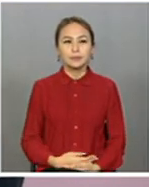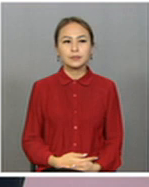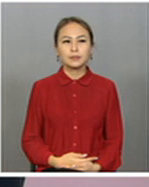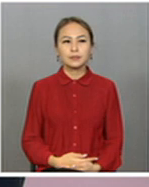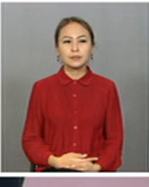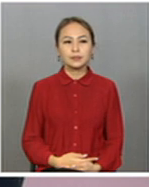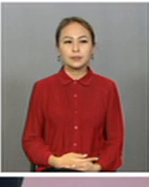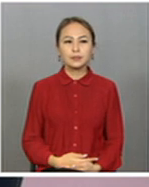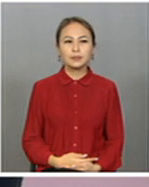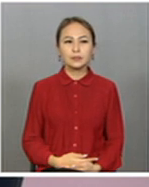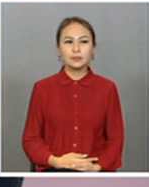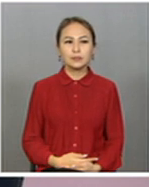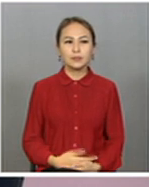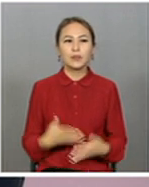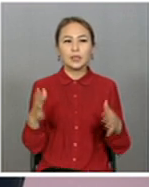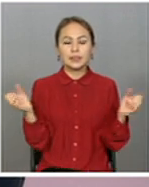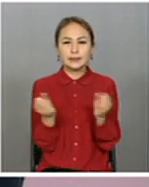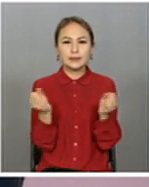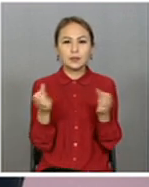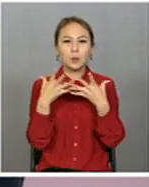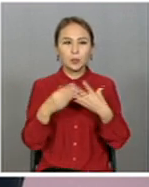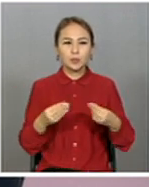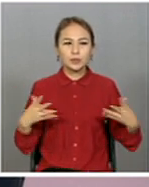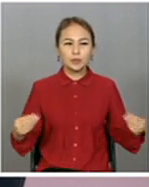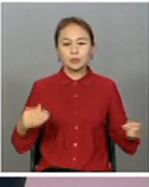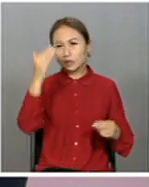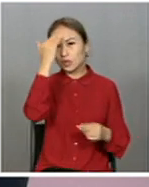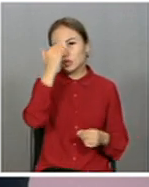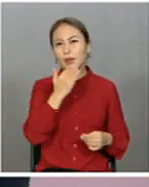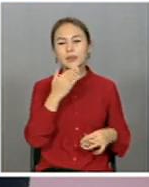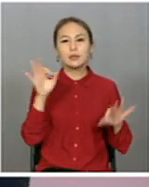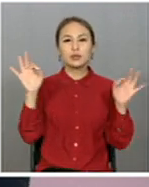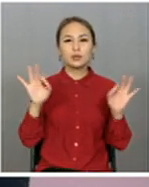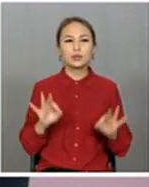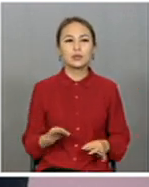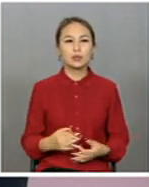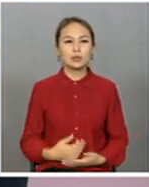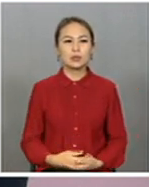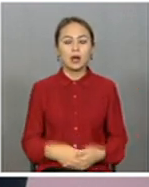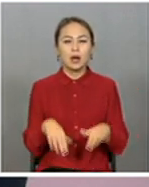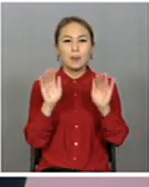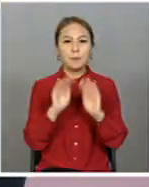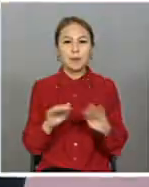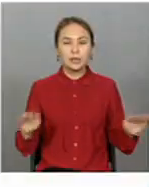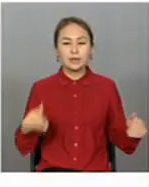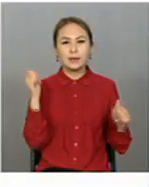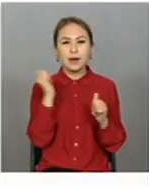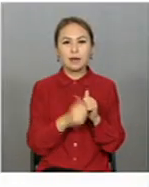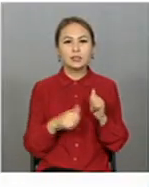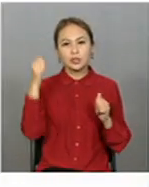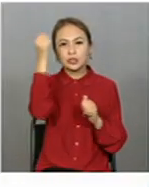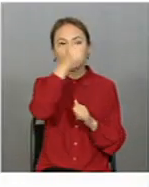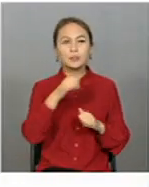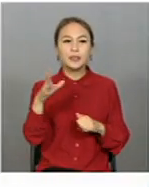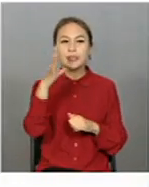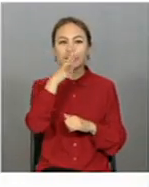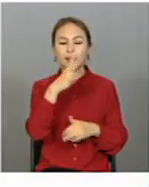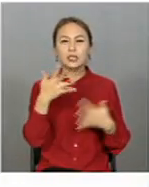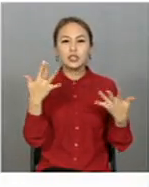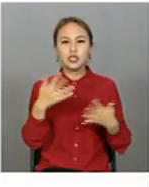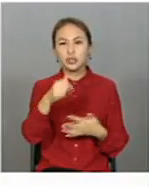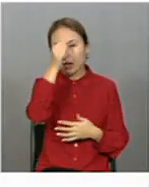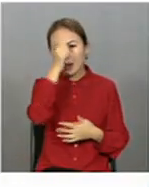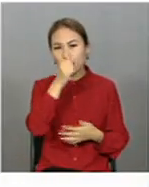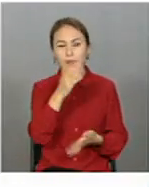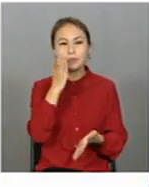Қыс, көктем, жаз, күз. Балалар, әр жыл мезгілінде неше ай бар?